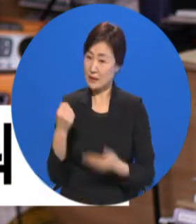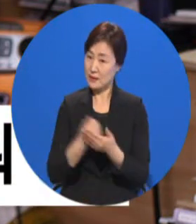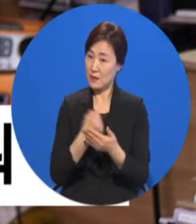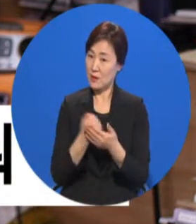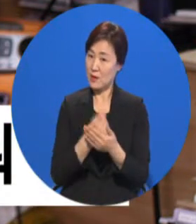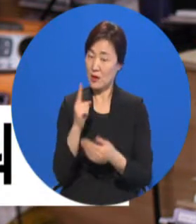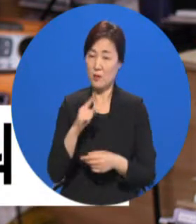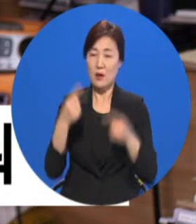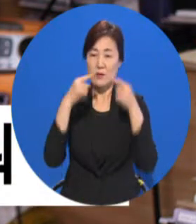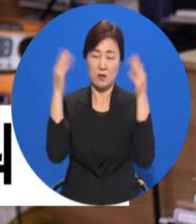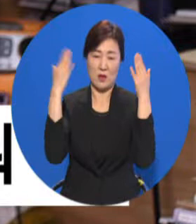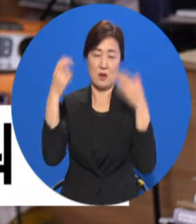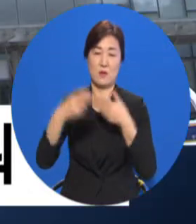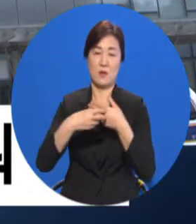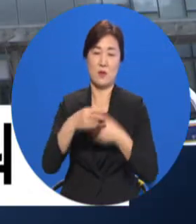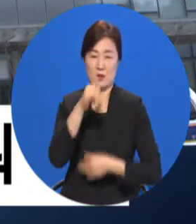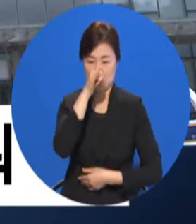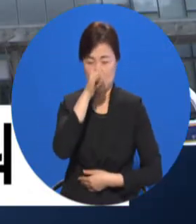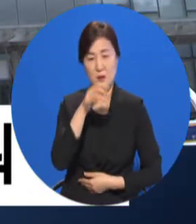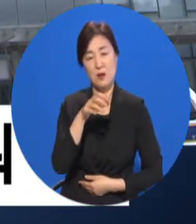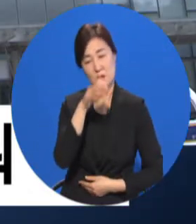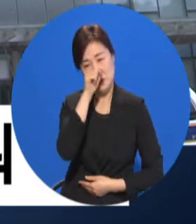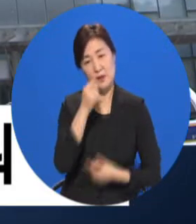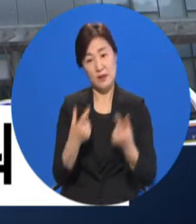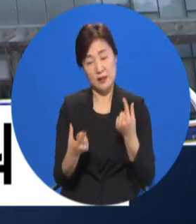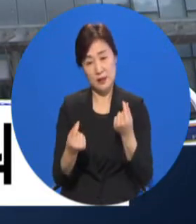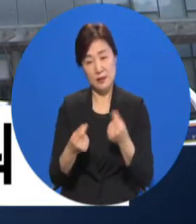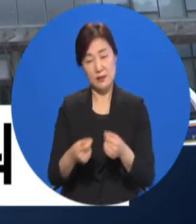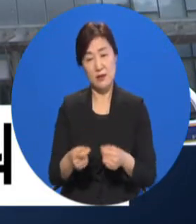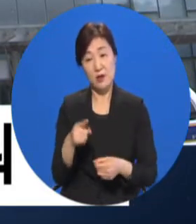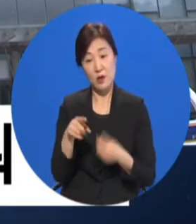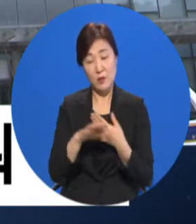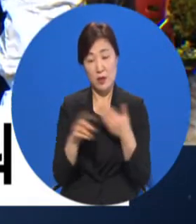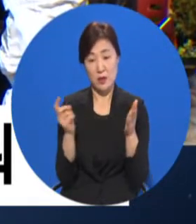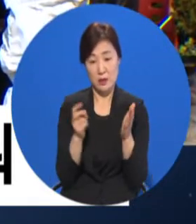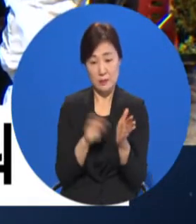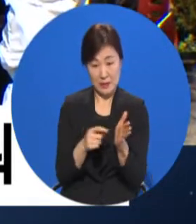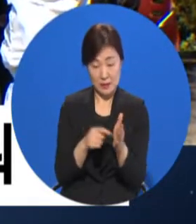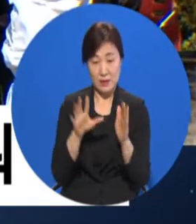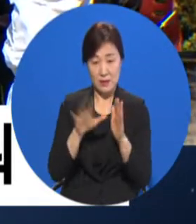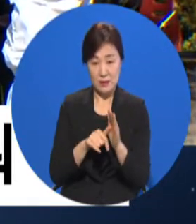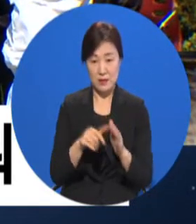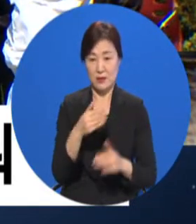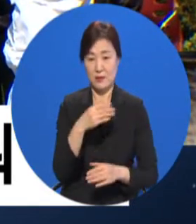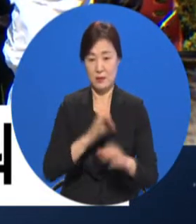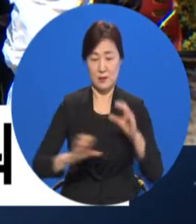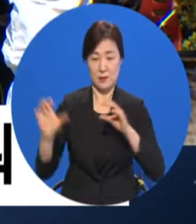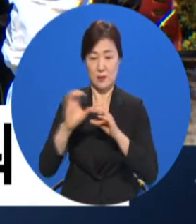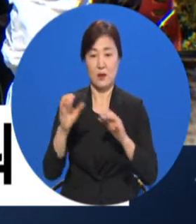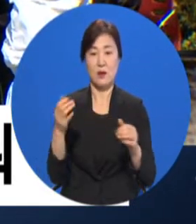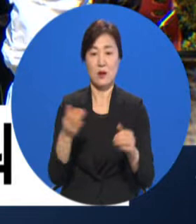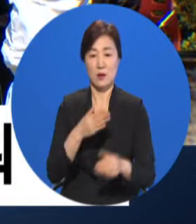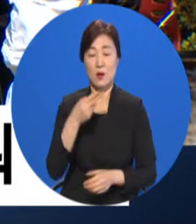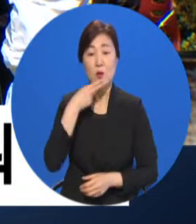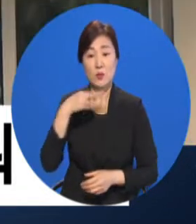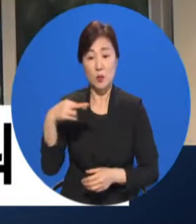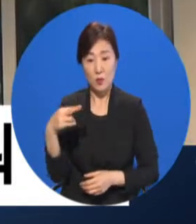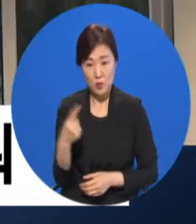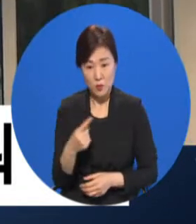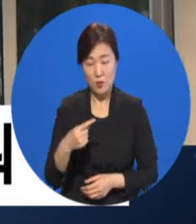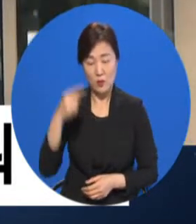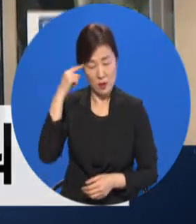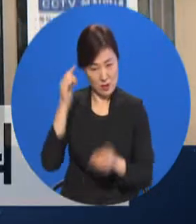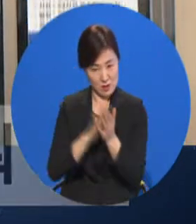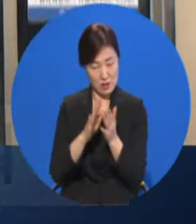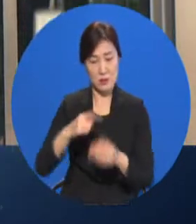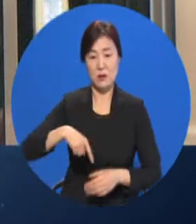대학병원이 있으면은 비상시에 바로 충원을 안 해도 또 평상시도 자문이 이루어져서 조금